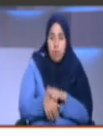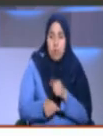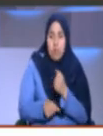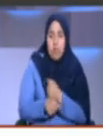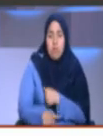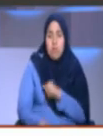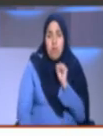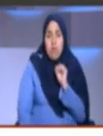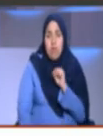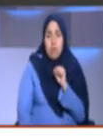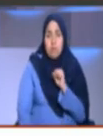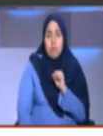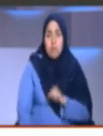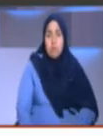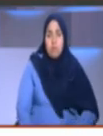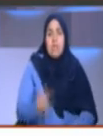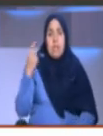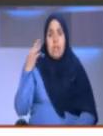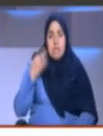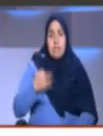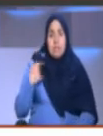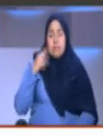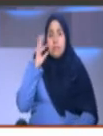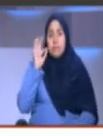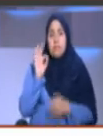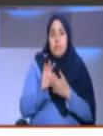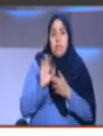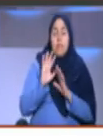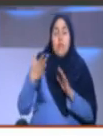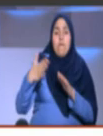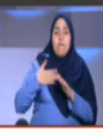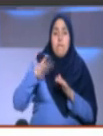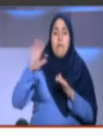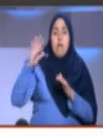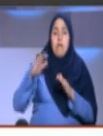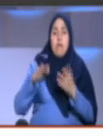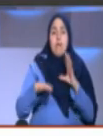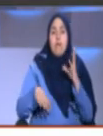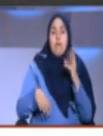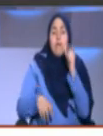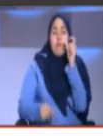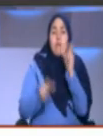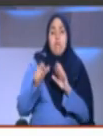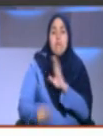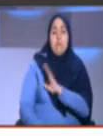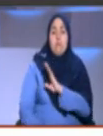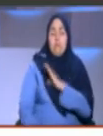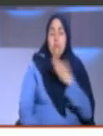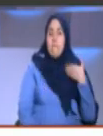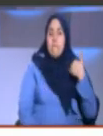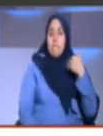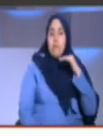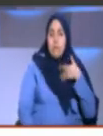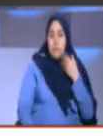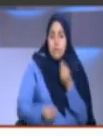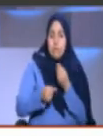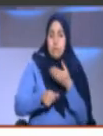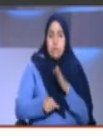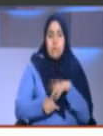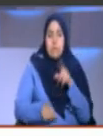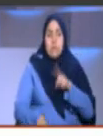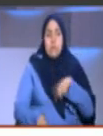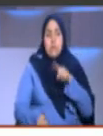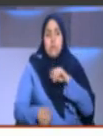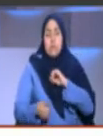يجب أن نشير هنا بكل فخر واعتزاز إلى دور قواتنا المسلحة. صحيح. ونحن نتحدث اليوم وفي هذه اللحظة تعلن